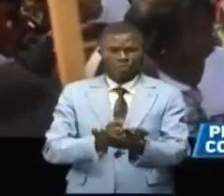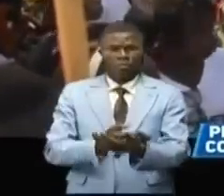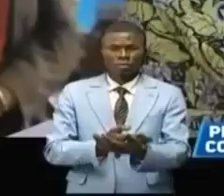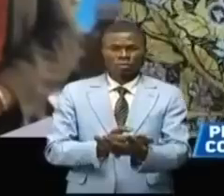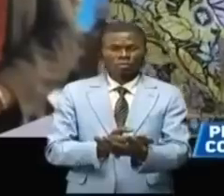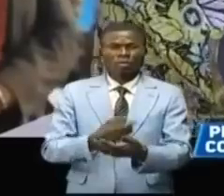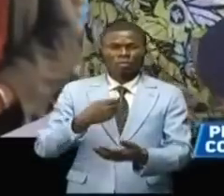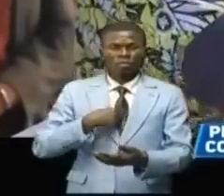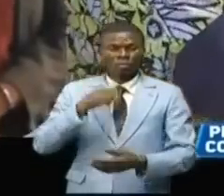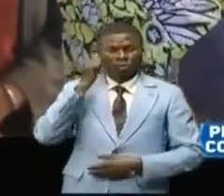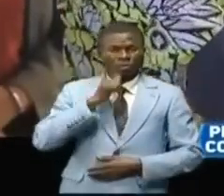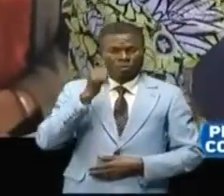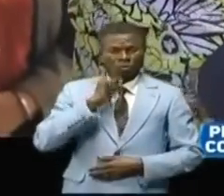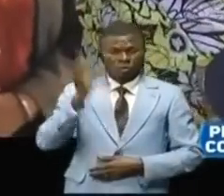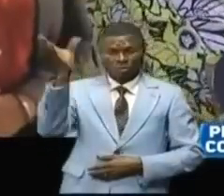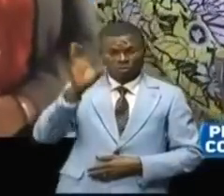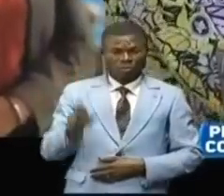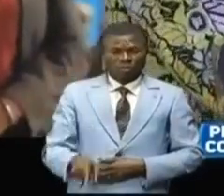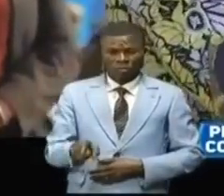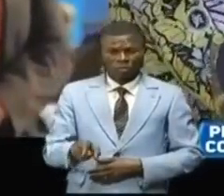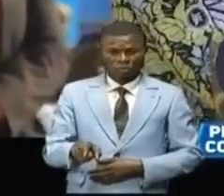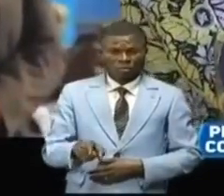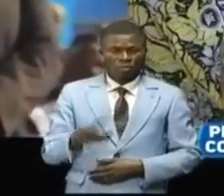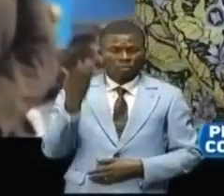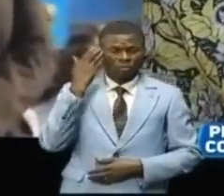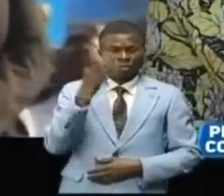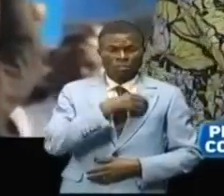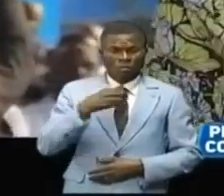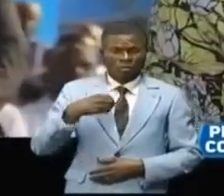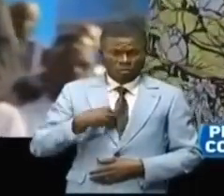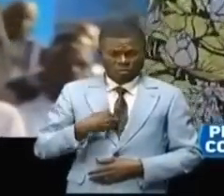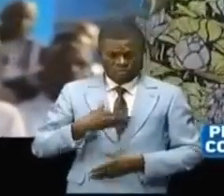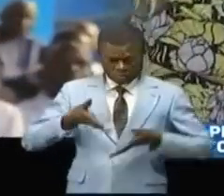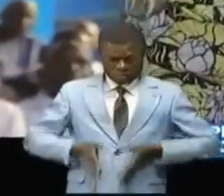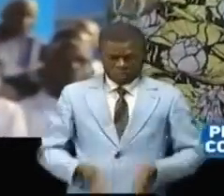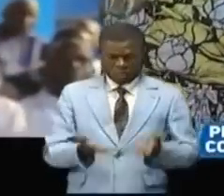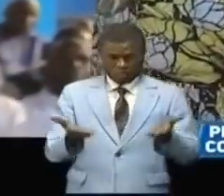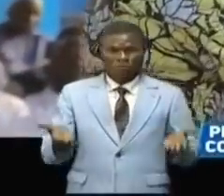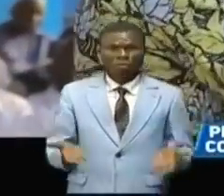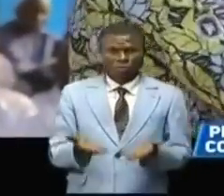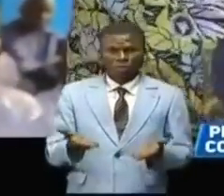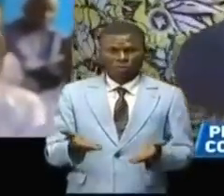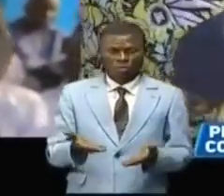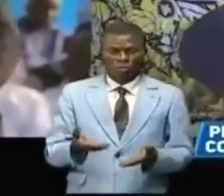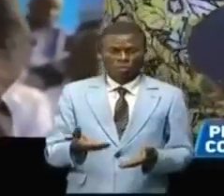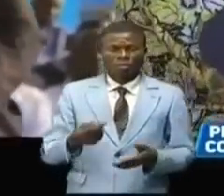Je suis fille de Songololo. Mon père et ma mère sont connus ici.